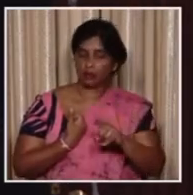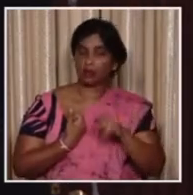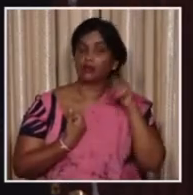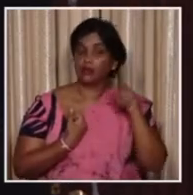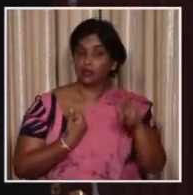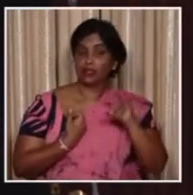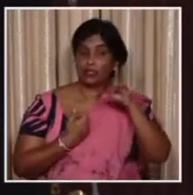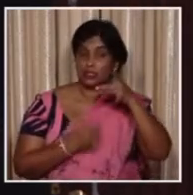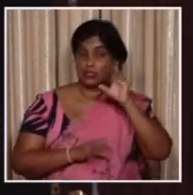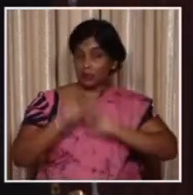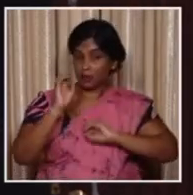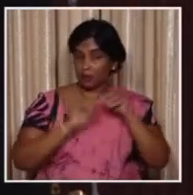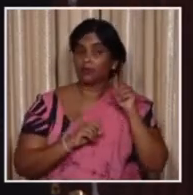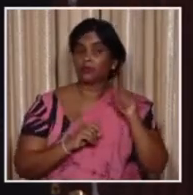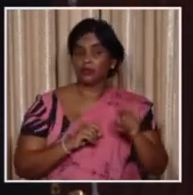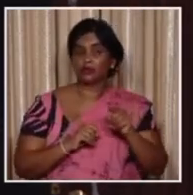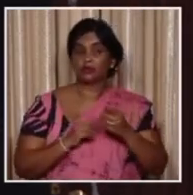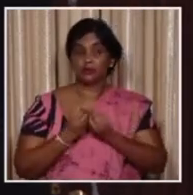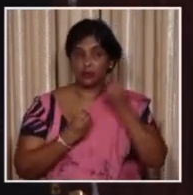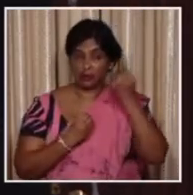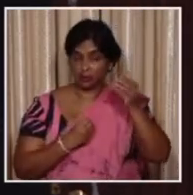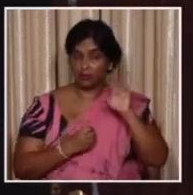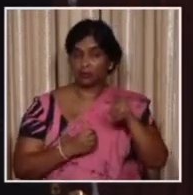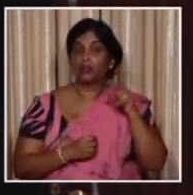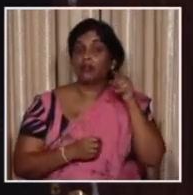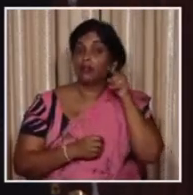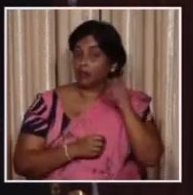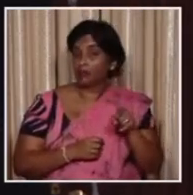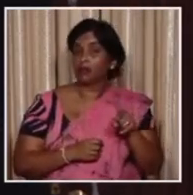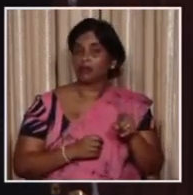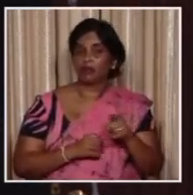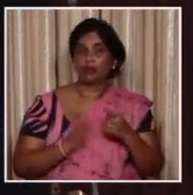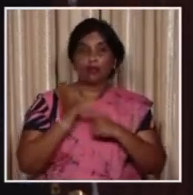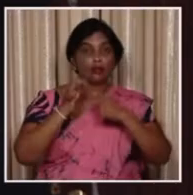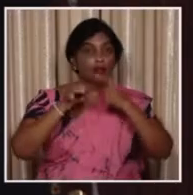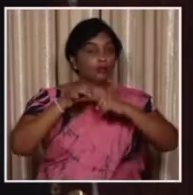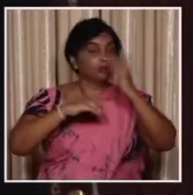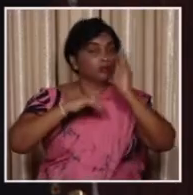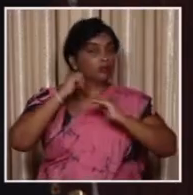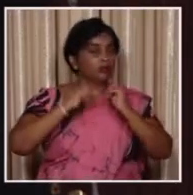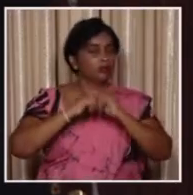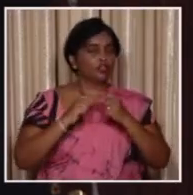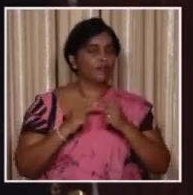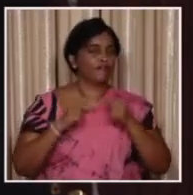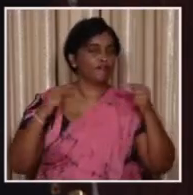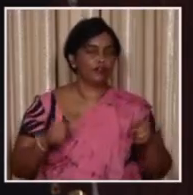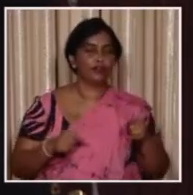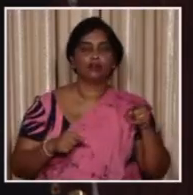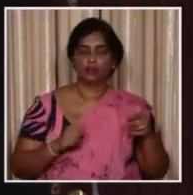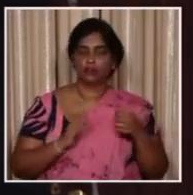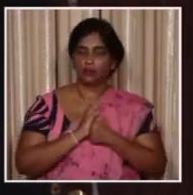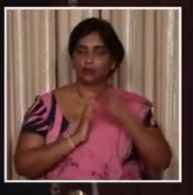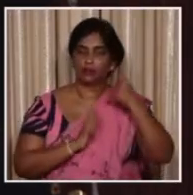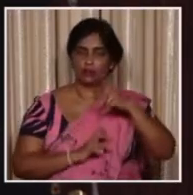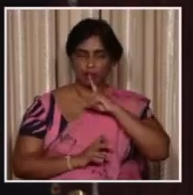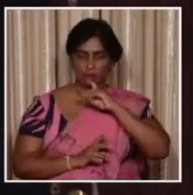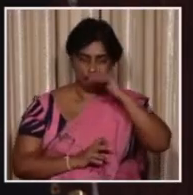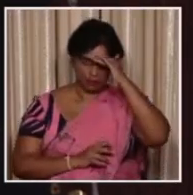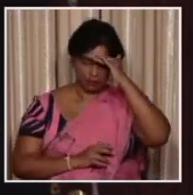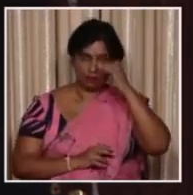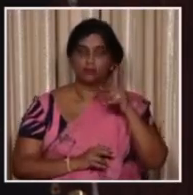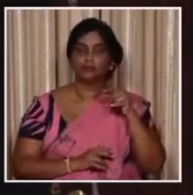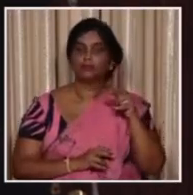එතකොට 100%කින් එන්හැන්ස් කරනවා නම් ඒක ප්‍රසම්බාධන ක්‍රියාවලියට පටහැනි දරු නියෝජ්‍ය කතානායක තුමනේ.